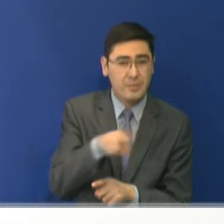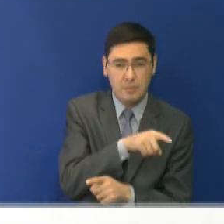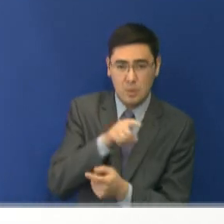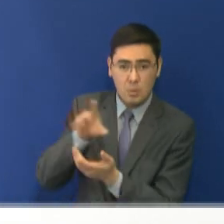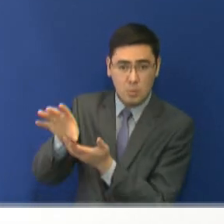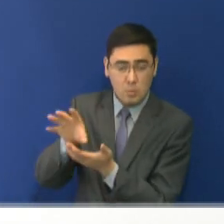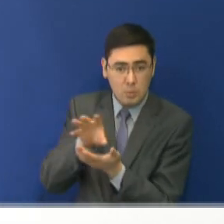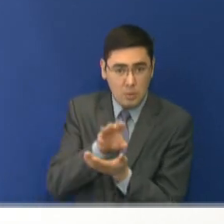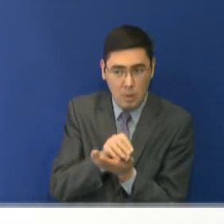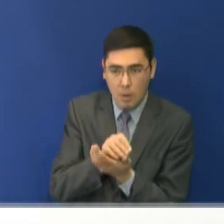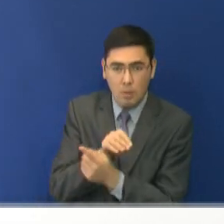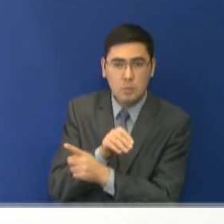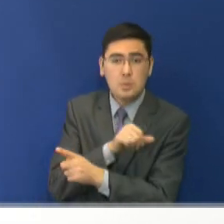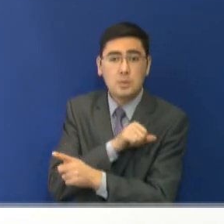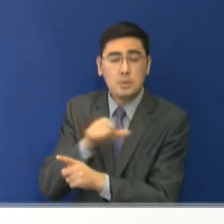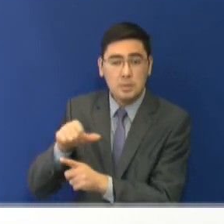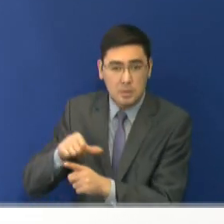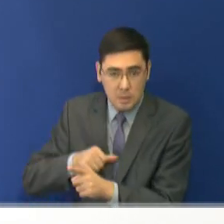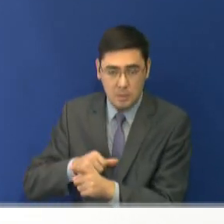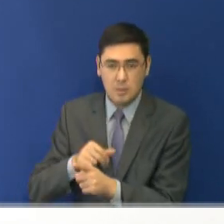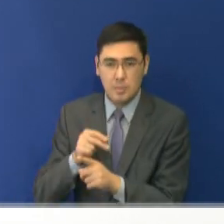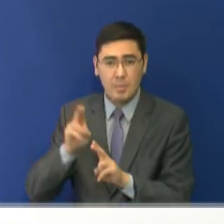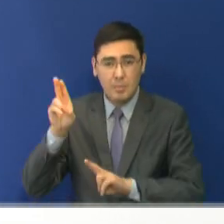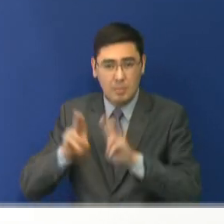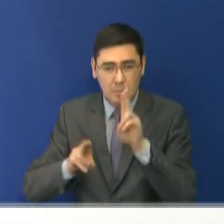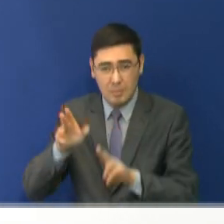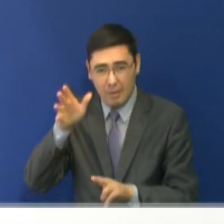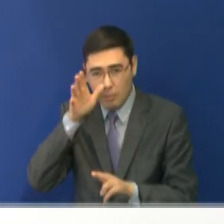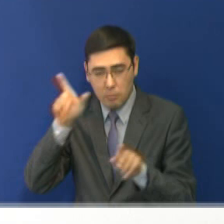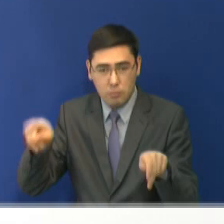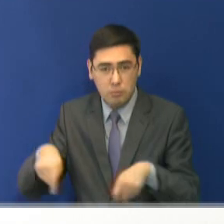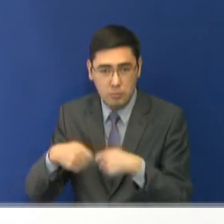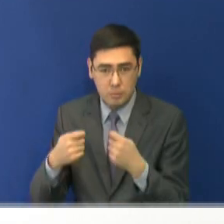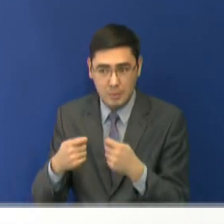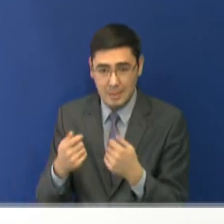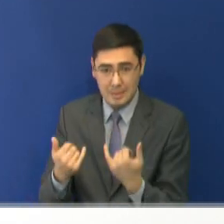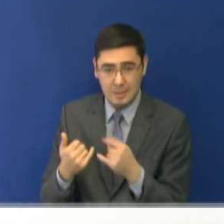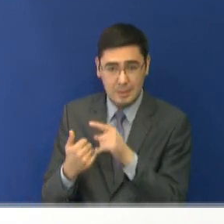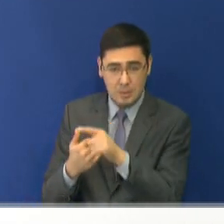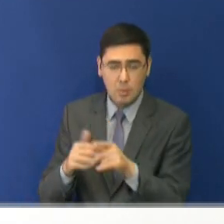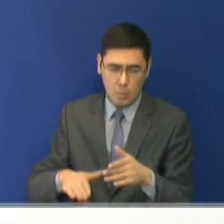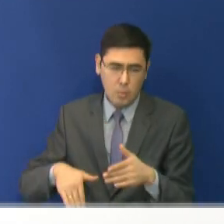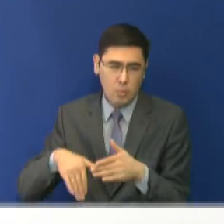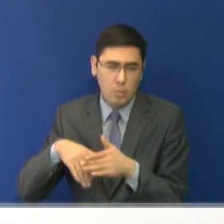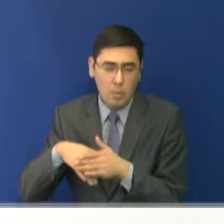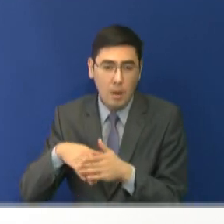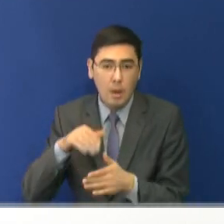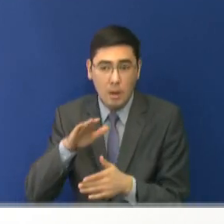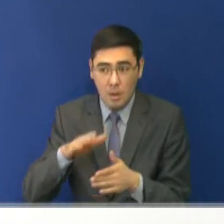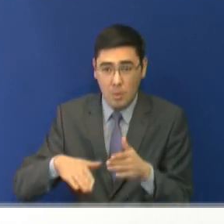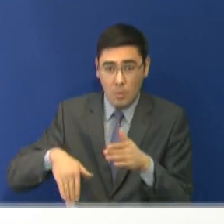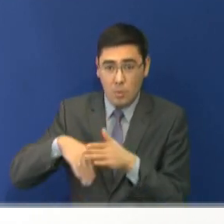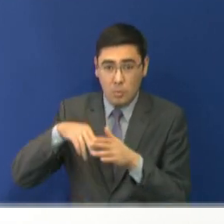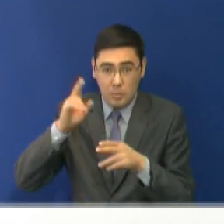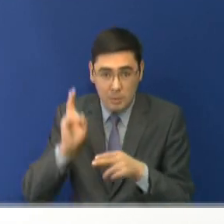и учащихся, сам нарушает санитарно-эпидемиологические требования. Айбек Серикполуло в данный момент находится в отпуске. По выходу из